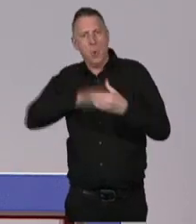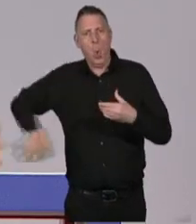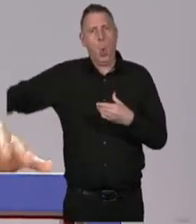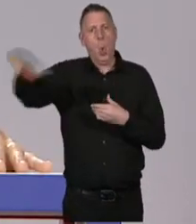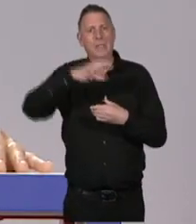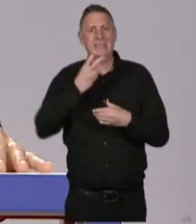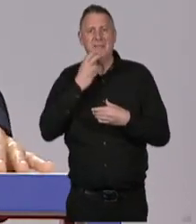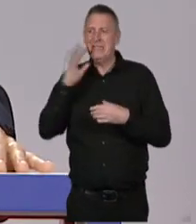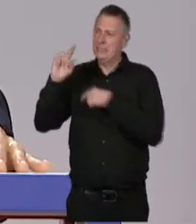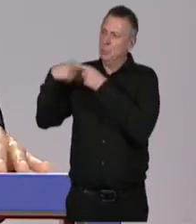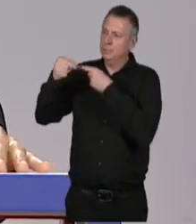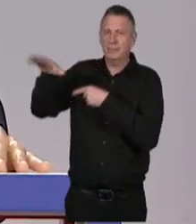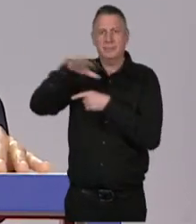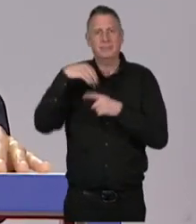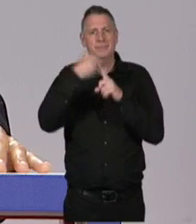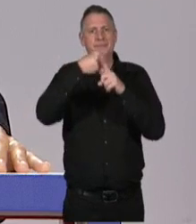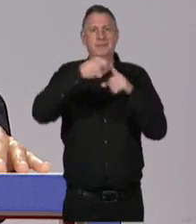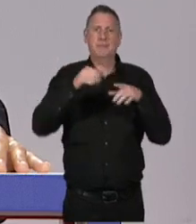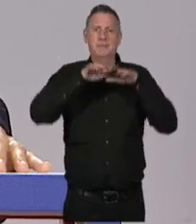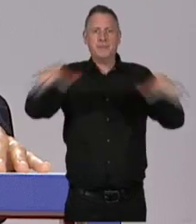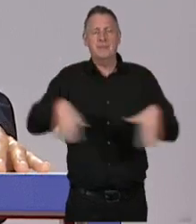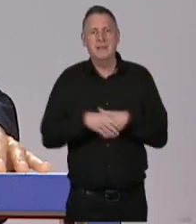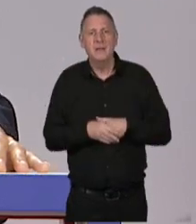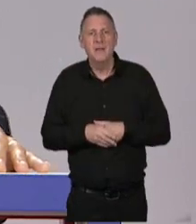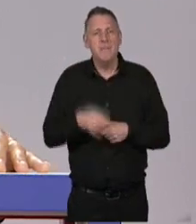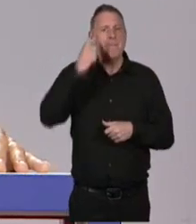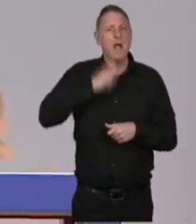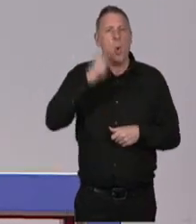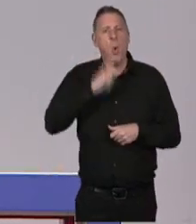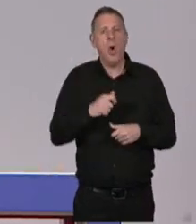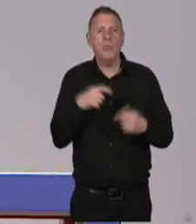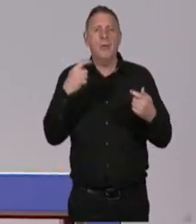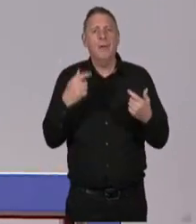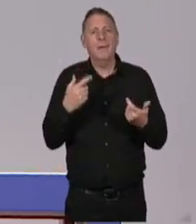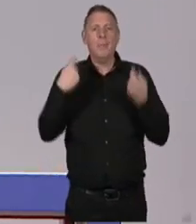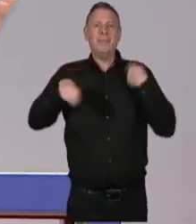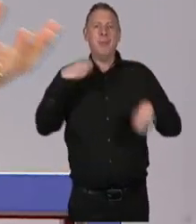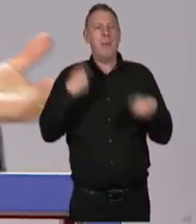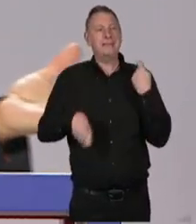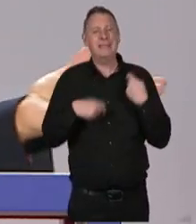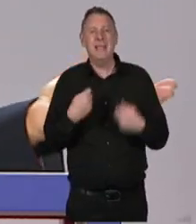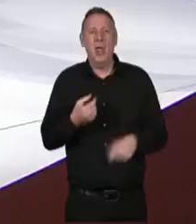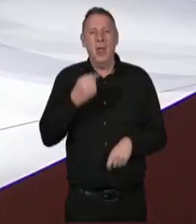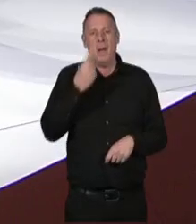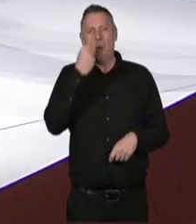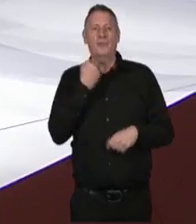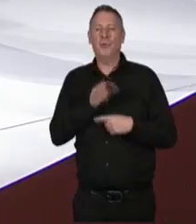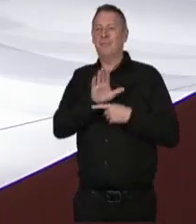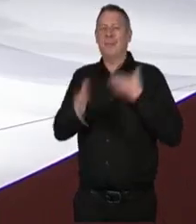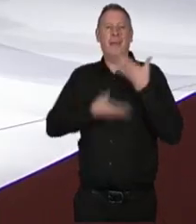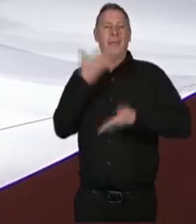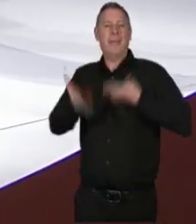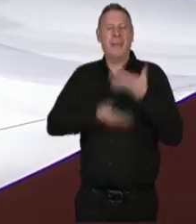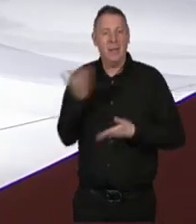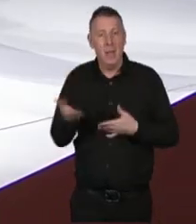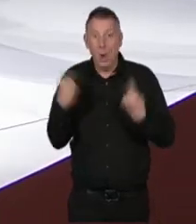Emmanuel Macron pratique une diplomatie de la posture, alors qu'il faut une diplomatie d'influence,